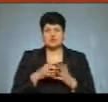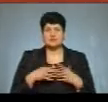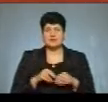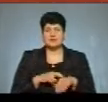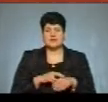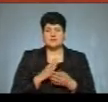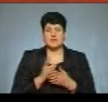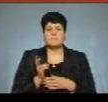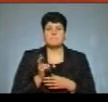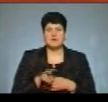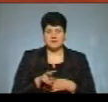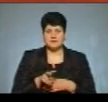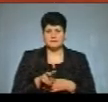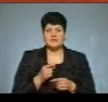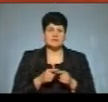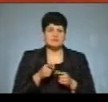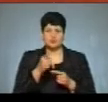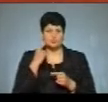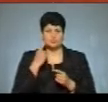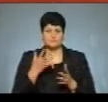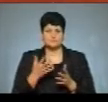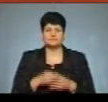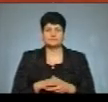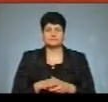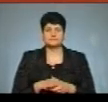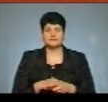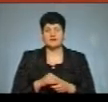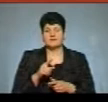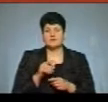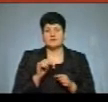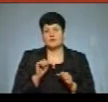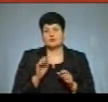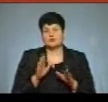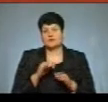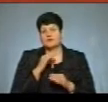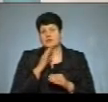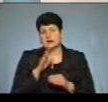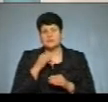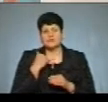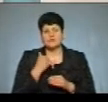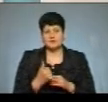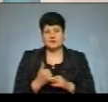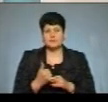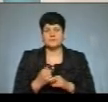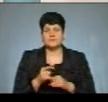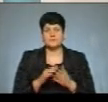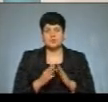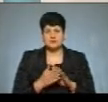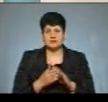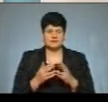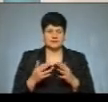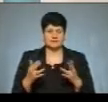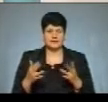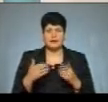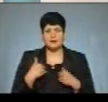на той виклик. Це вже на його розсуд. Він, може, іноді буває достатньо зателефонувати, як його стан і так далі. Але